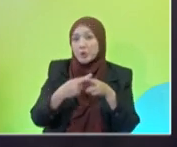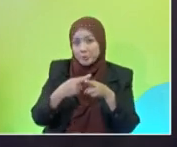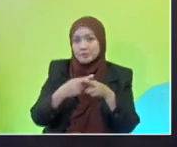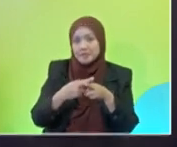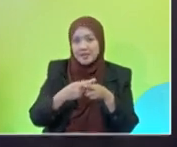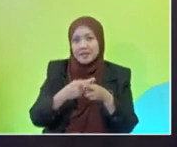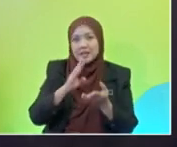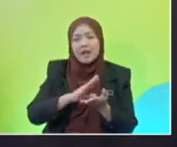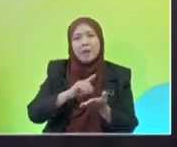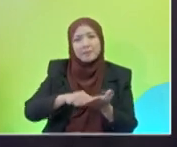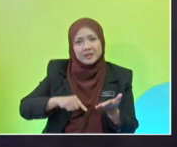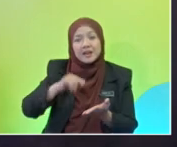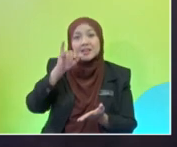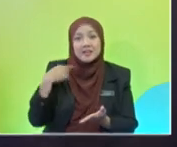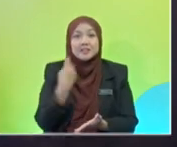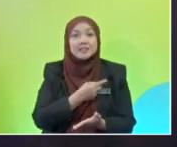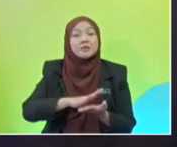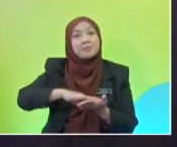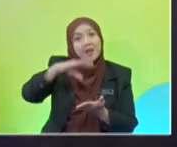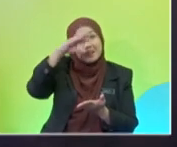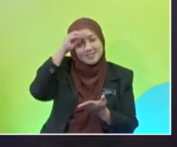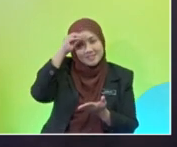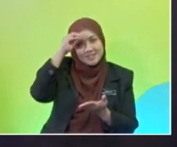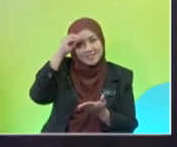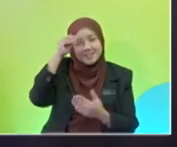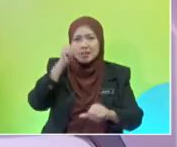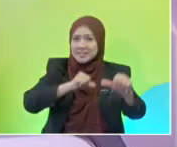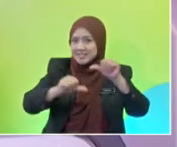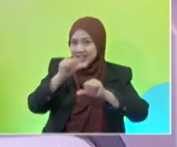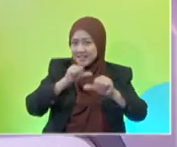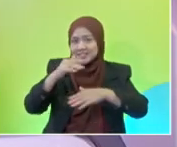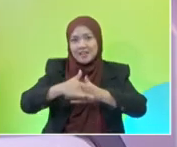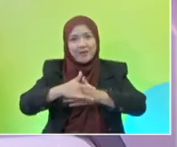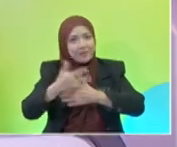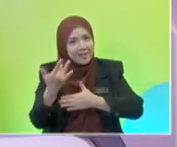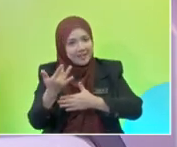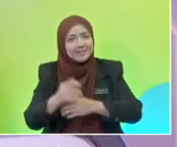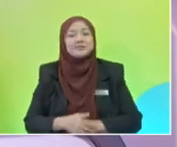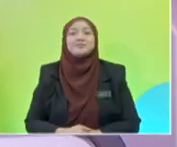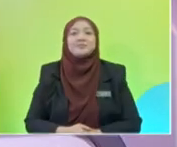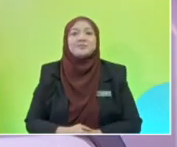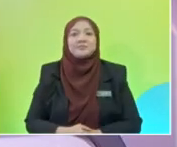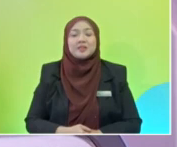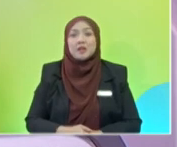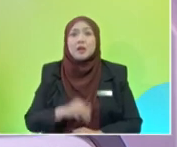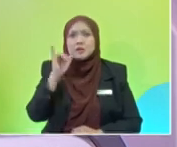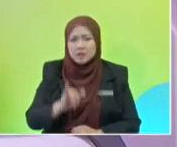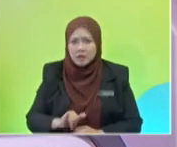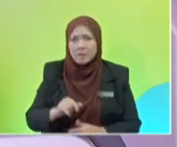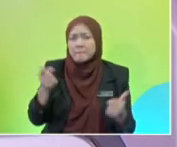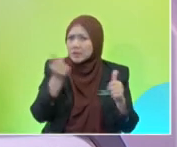tentang apa yang kita belajar pada hari ini berkenan hari ini kita belajar yang pertama tadi